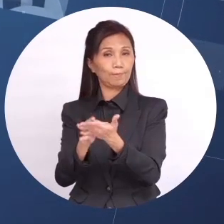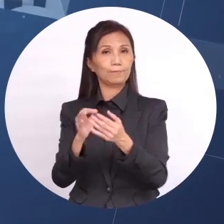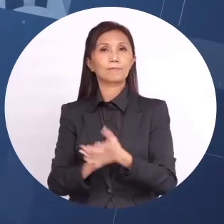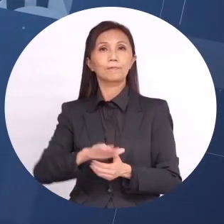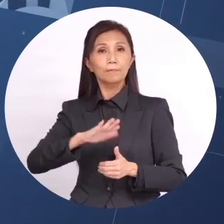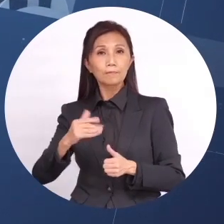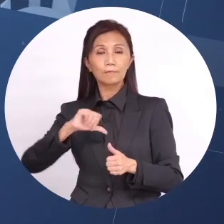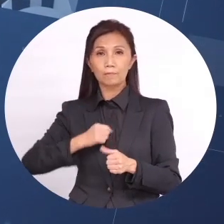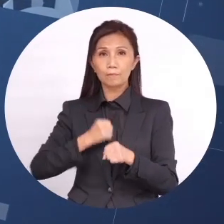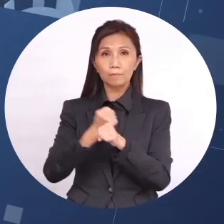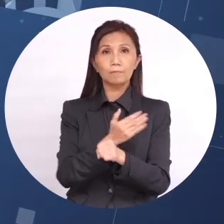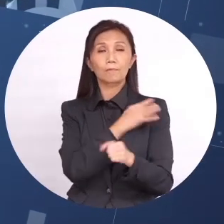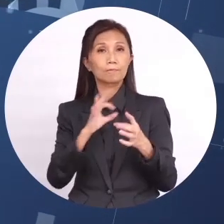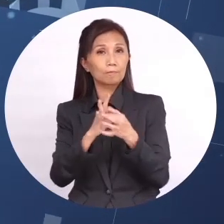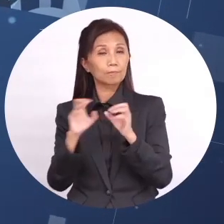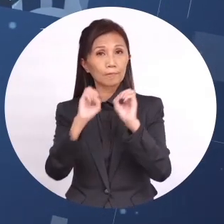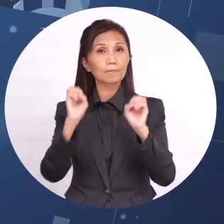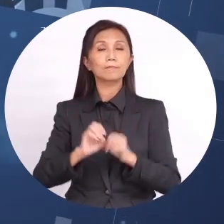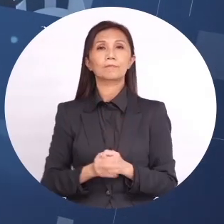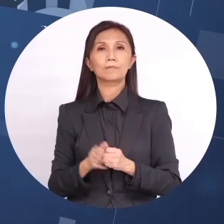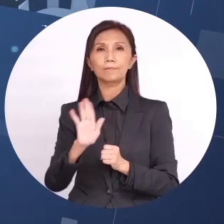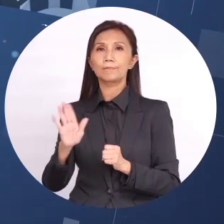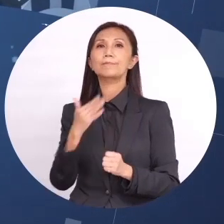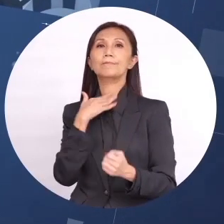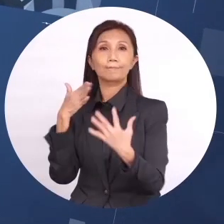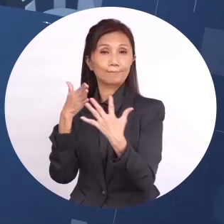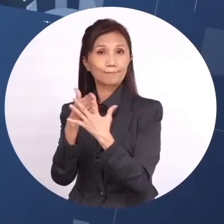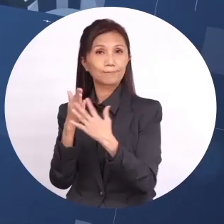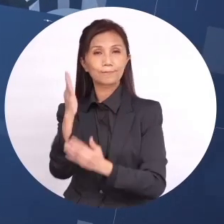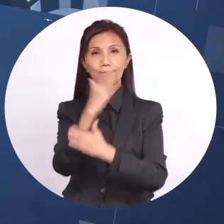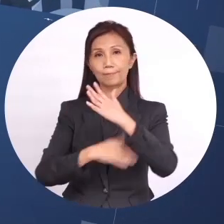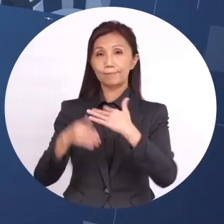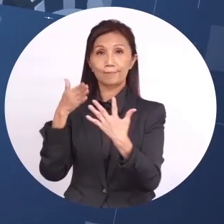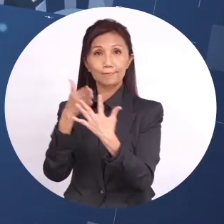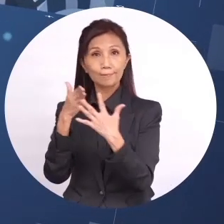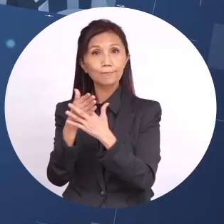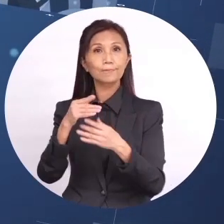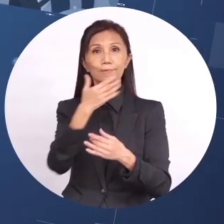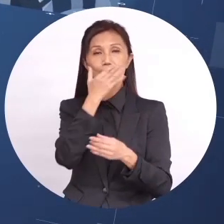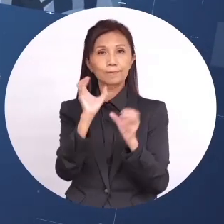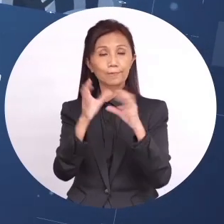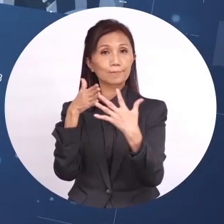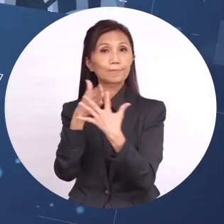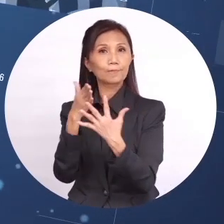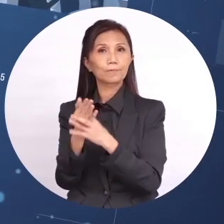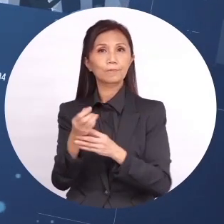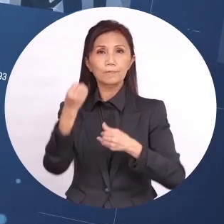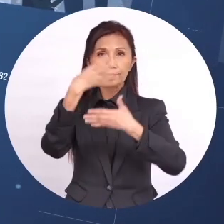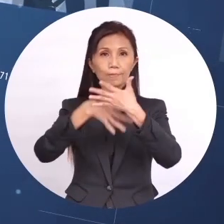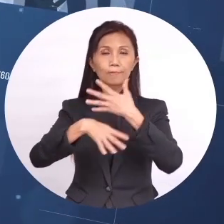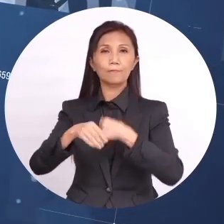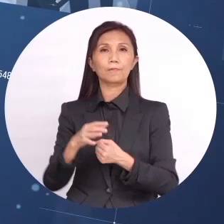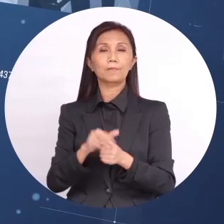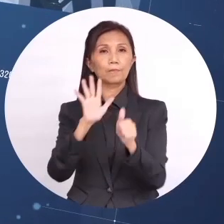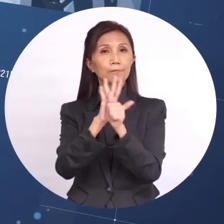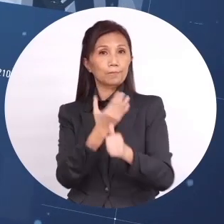作但是就没有雇佣关系的人士免受性骚扰、残疾骚扰和种族骚扰。条例当中